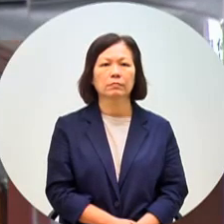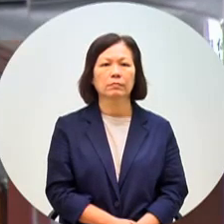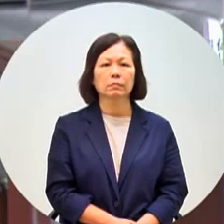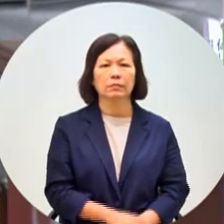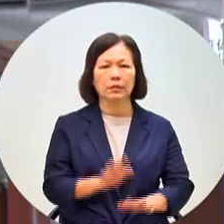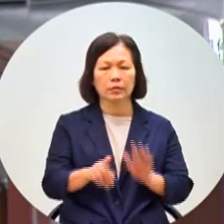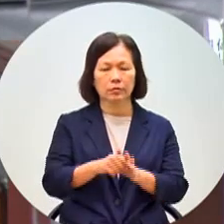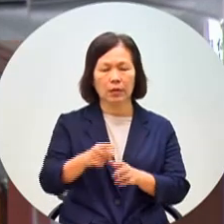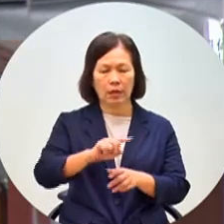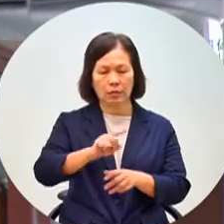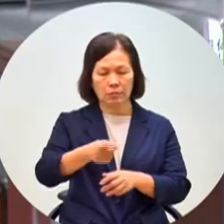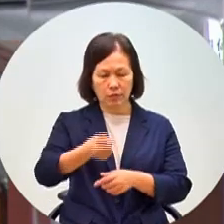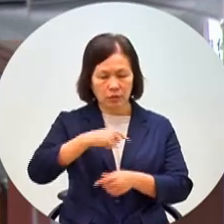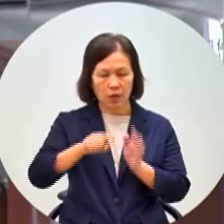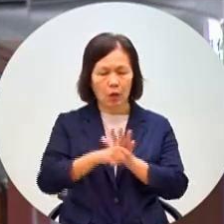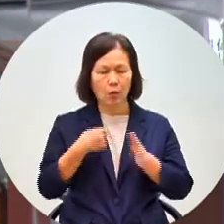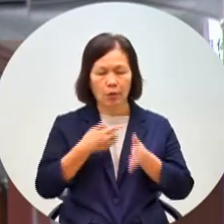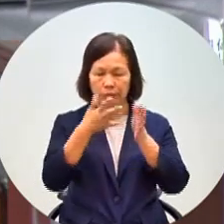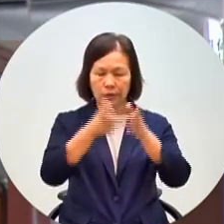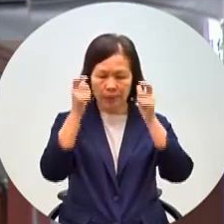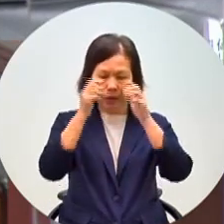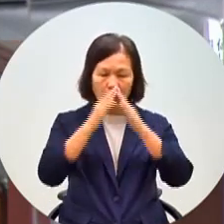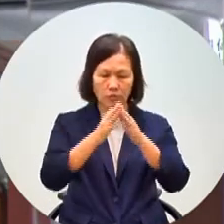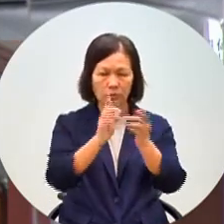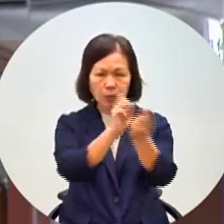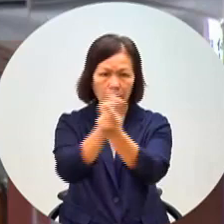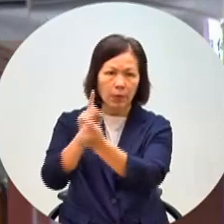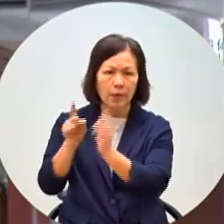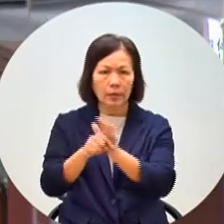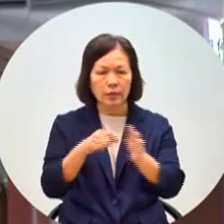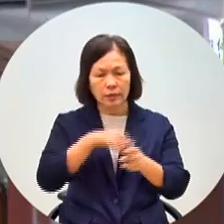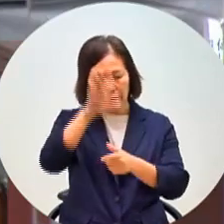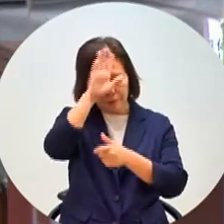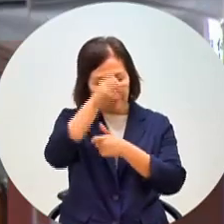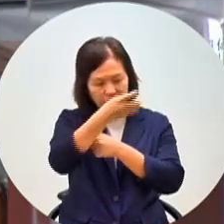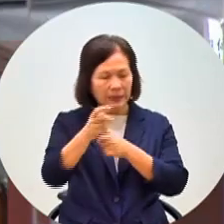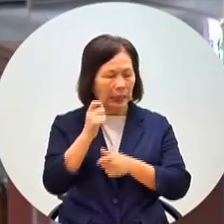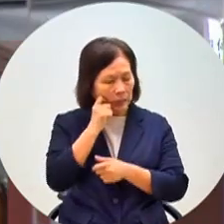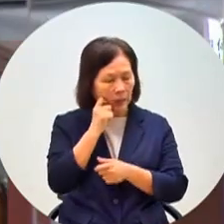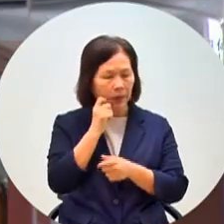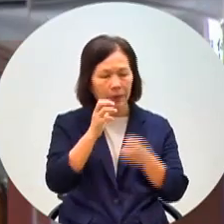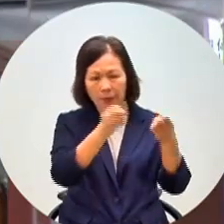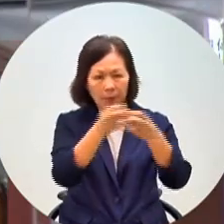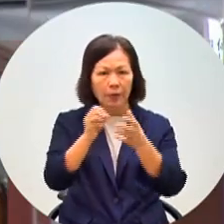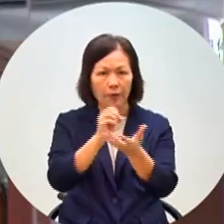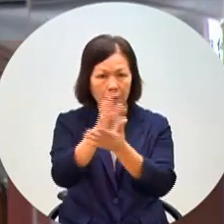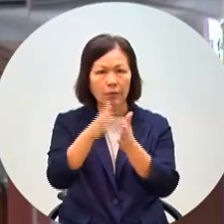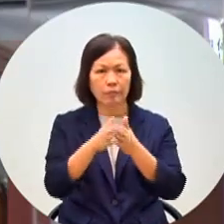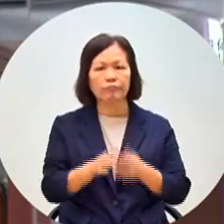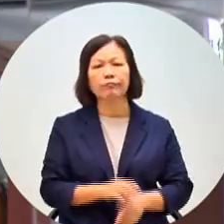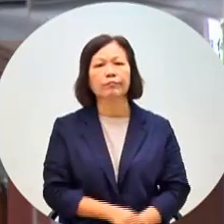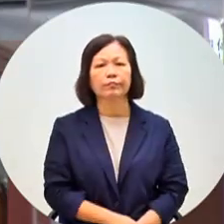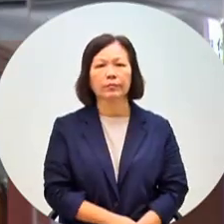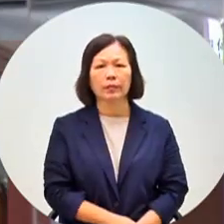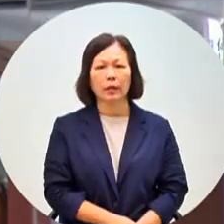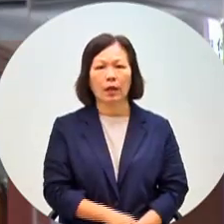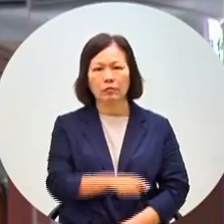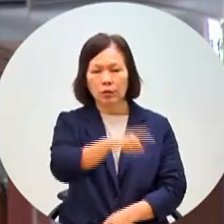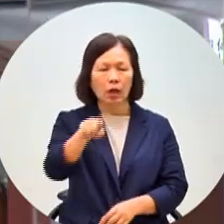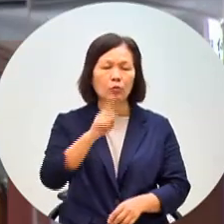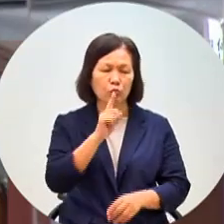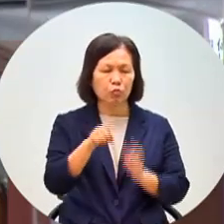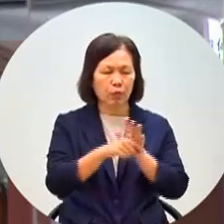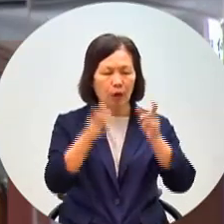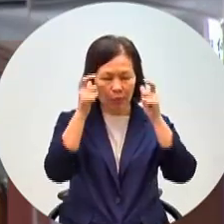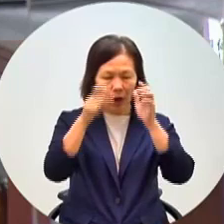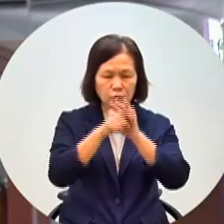接下来本席针对我们高雄市要面对的疫情困难，来跟大家做报告。其实大家都说高